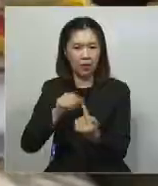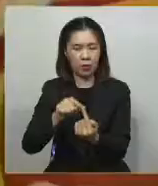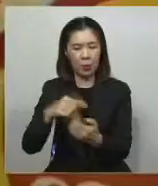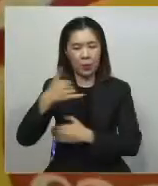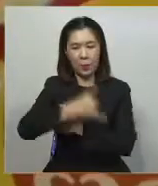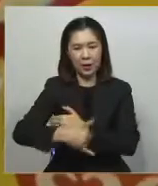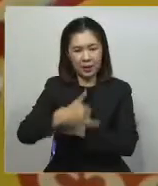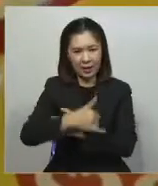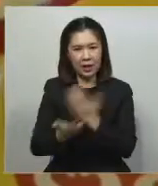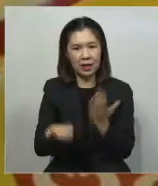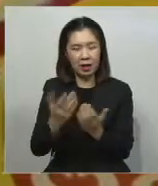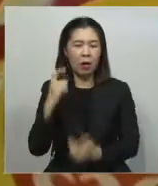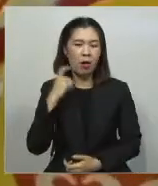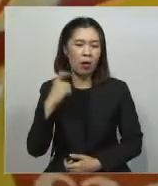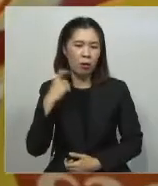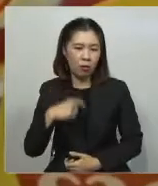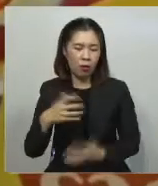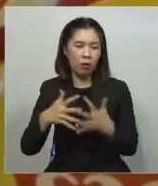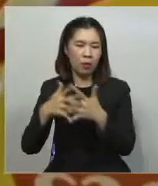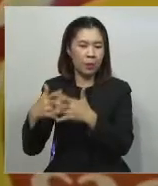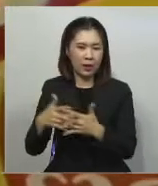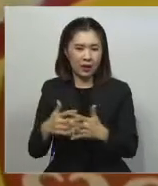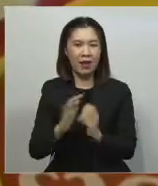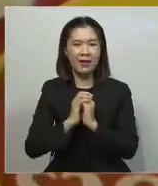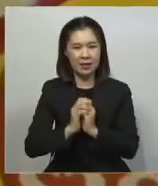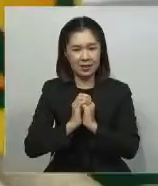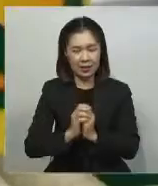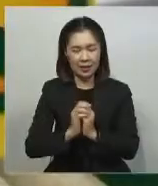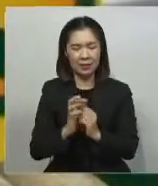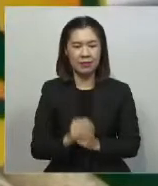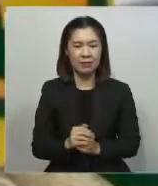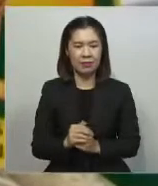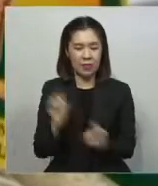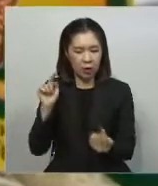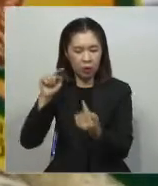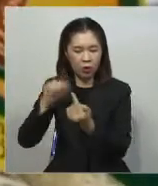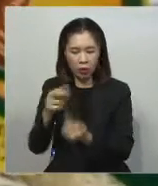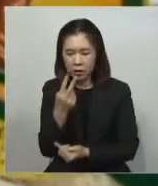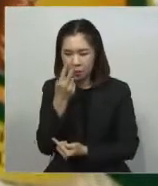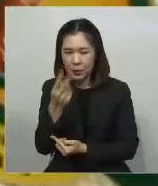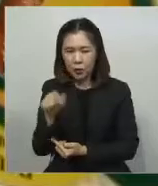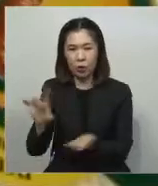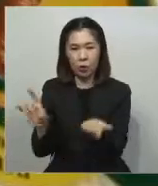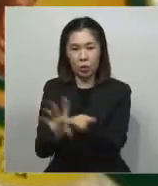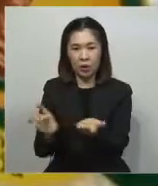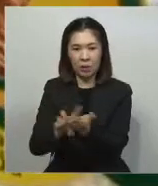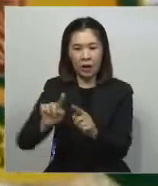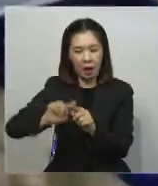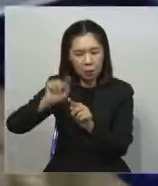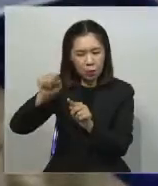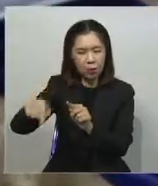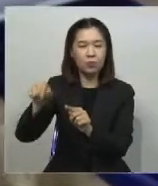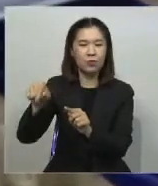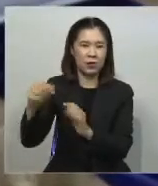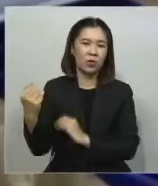เทศเป้าหมายนะคะไม่ว่าจะเป็นฮ่องกงสหรัฐอเมริกาหรือว่าจีนและก็จะไปสุ่มตรวจเรื่องของคุณภาพปลายทางอย่